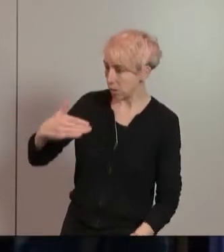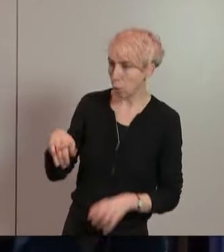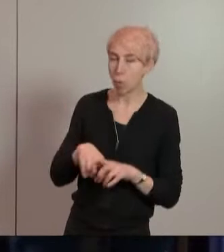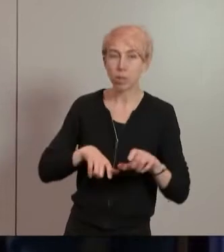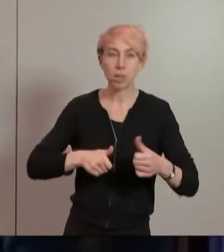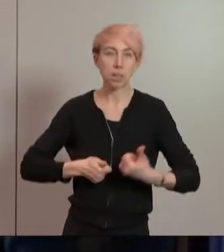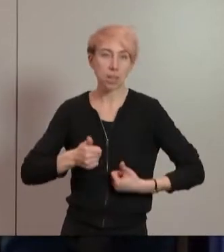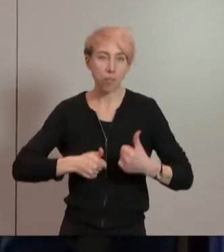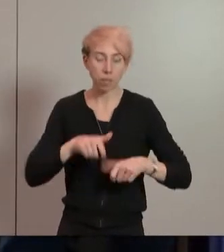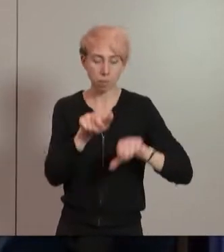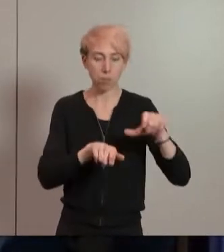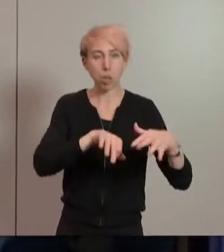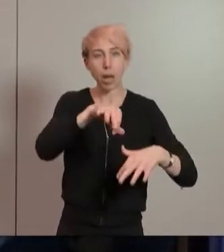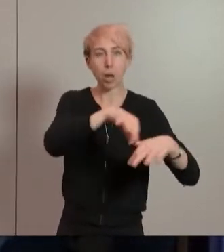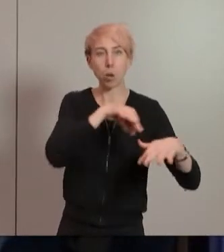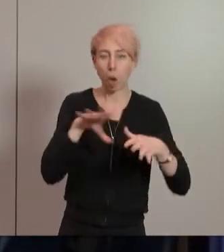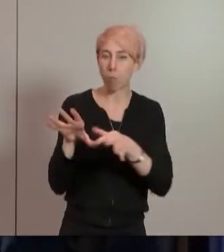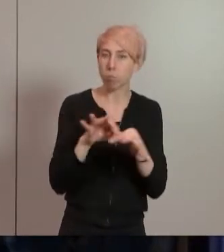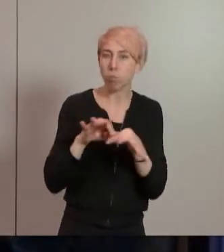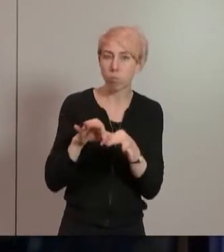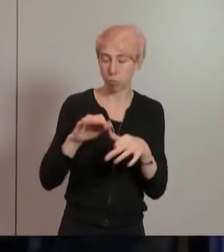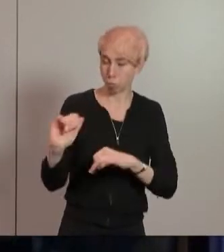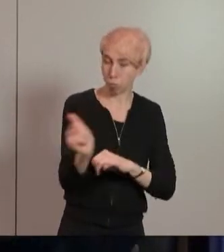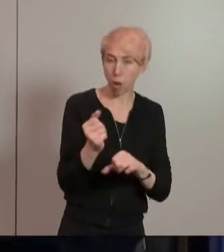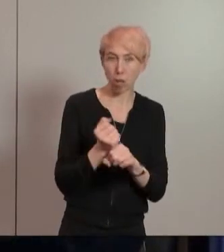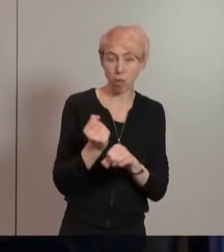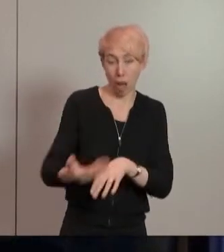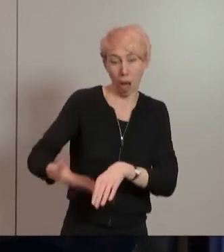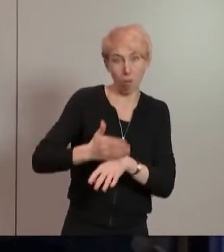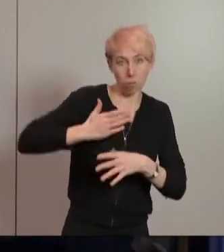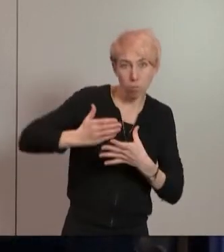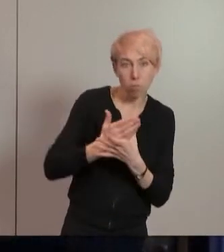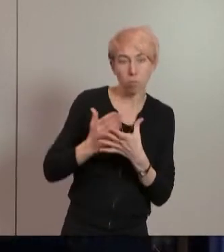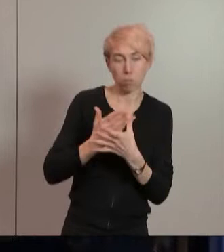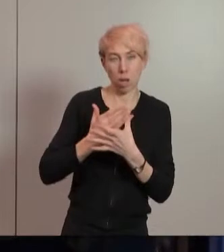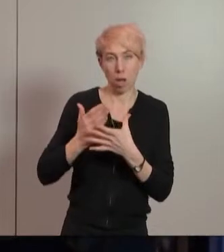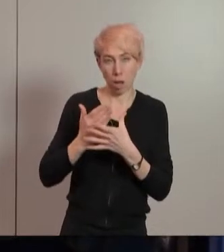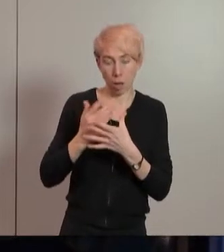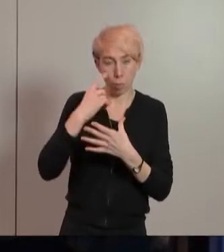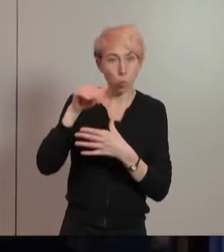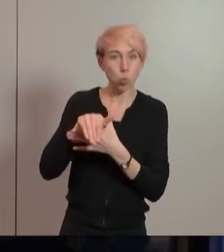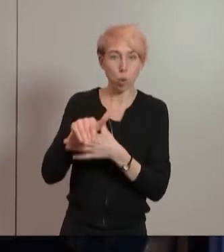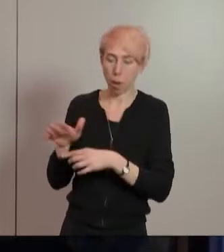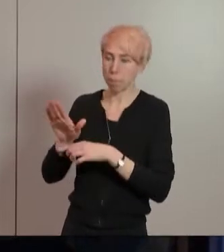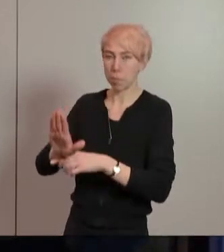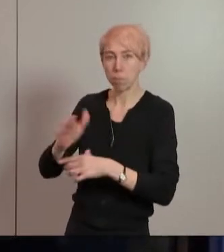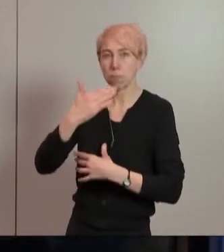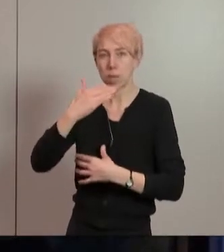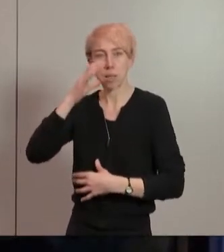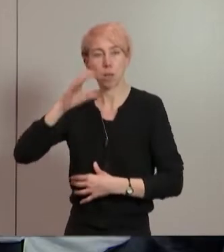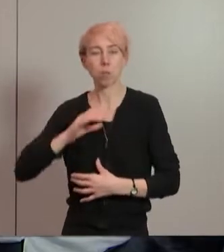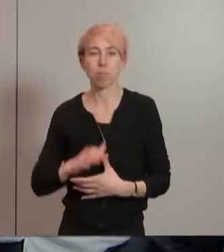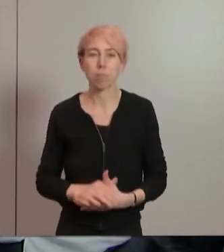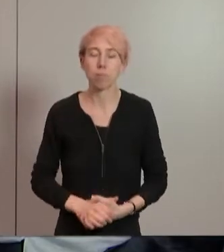les services et les élus associés, pour tout le travail effectué préalablement à la présentation de ce soir. Je vous remercie.